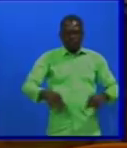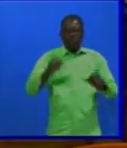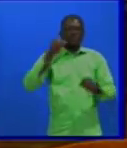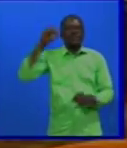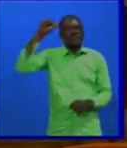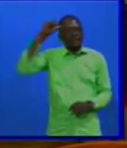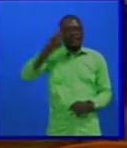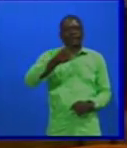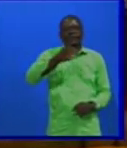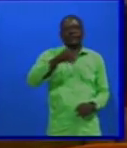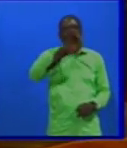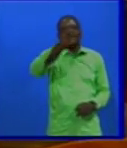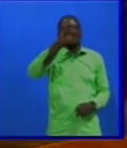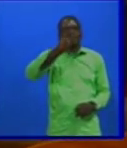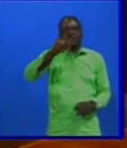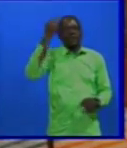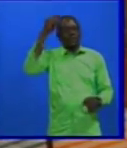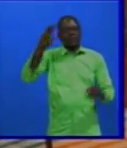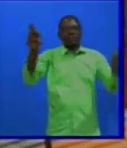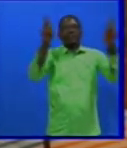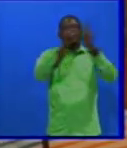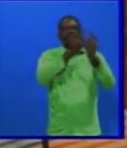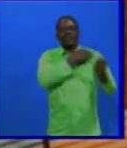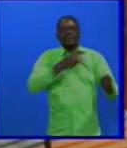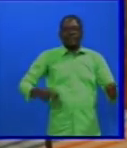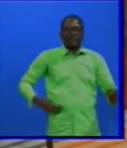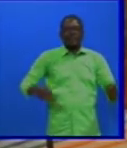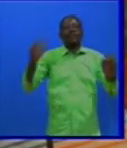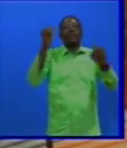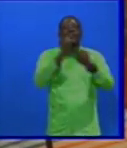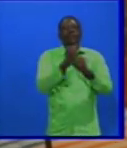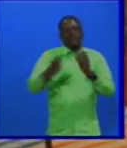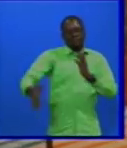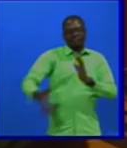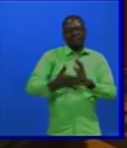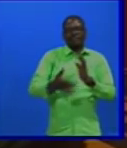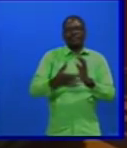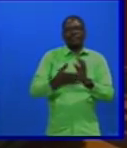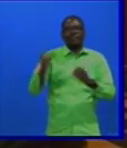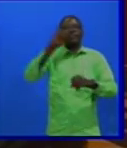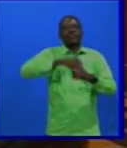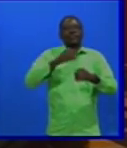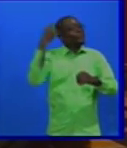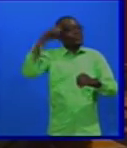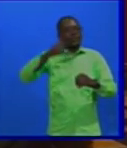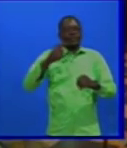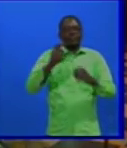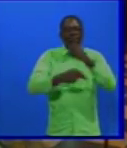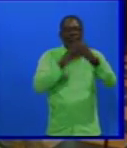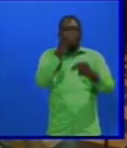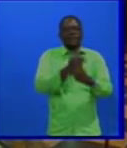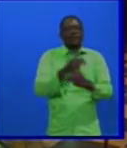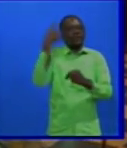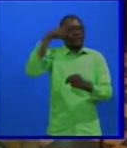où il a rencontré le maire de la ville et pris contact avec les technologies de l'Institut national de la recherche agronomique